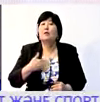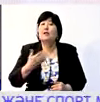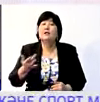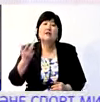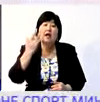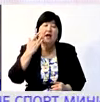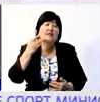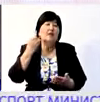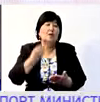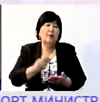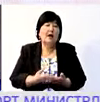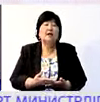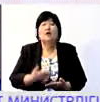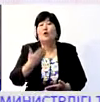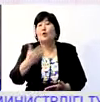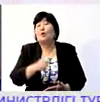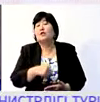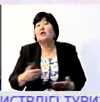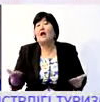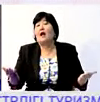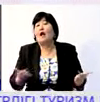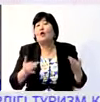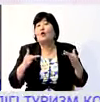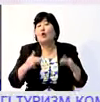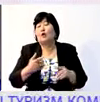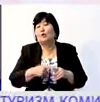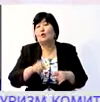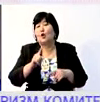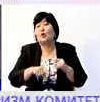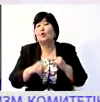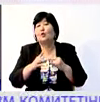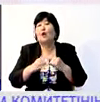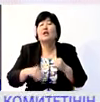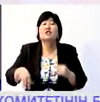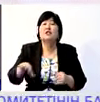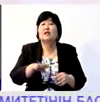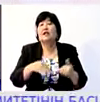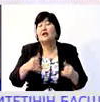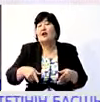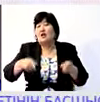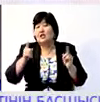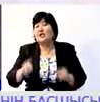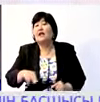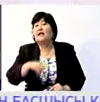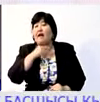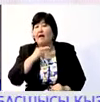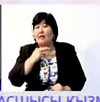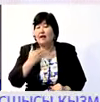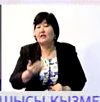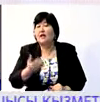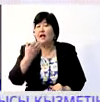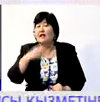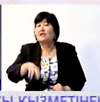қашанда бағалаймыз. Өзіңіздің қай уақытта да осы туған жерге деген шынайы ықыласыңызбен,